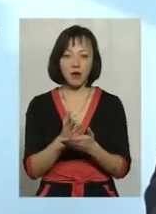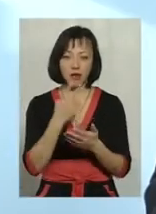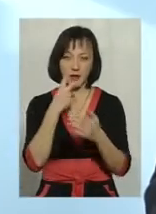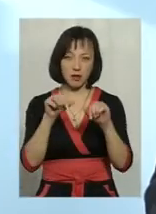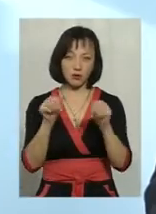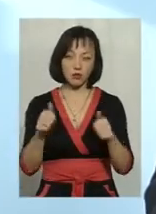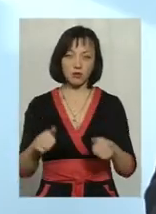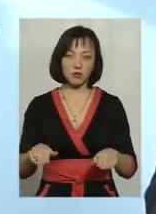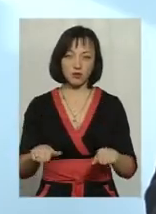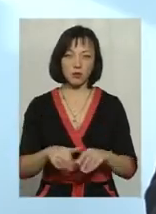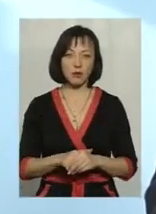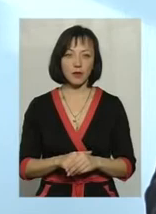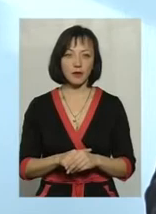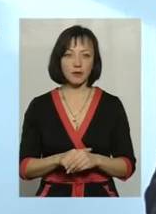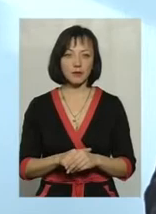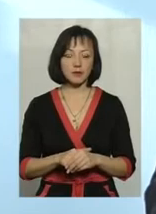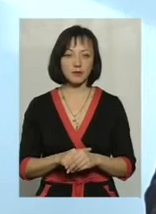зовнішнє оформлення,